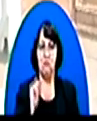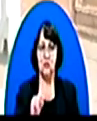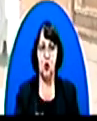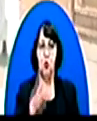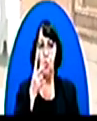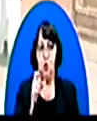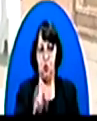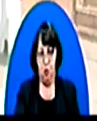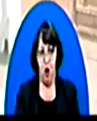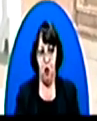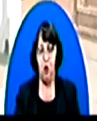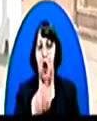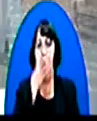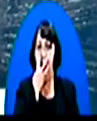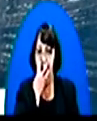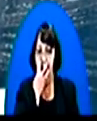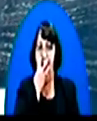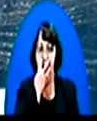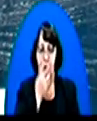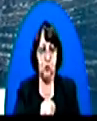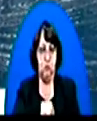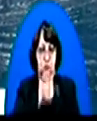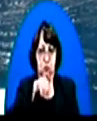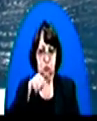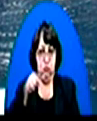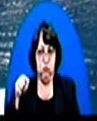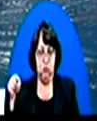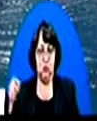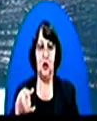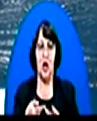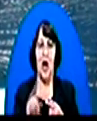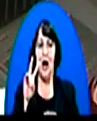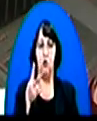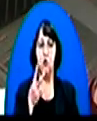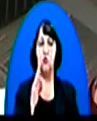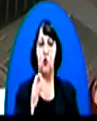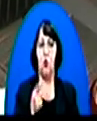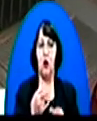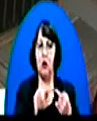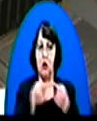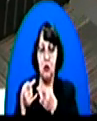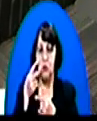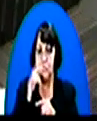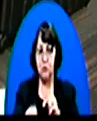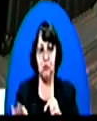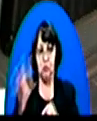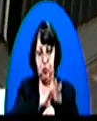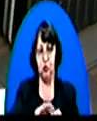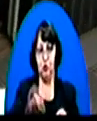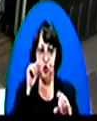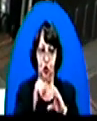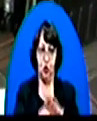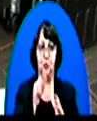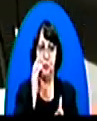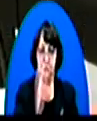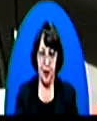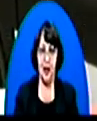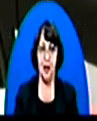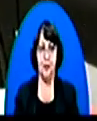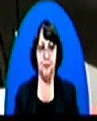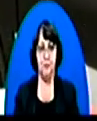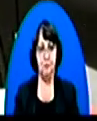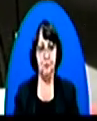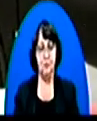өртөгтэй. Дотоод амьсгалын аппарат, зүрхний цахилгаан бичлэгийн 12 суугт аппарат, хяналтын дэлгэц зэргийг багтаажээ. Ер